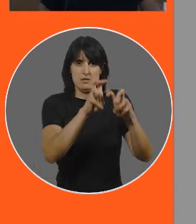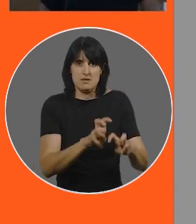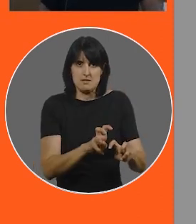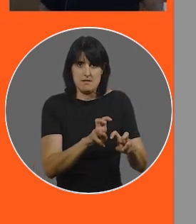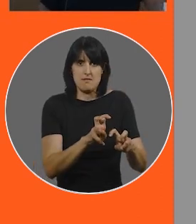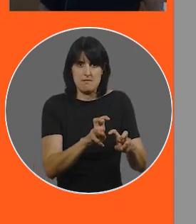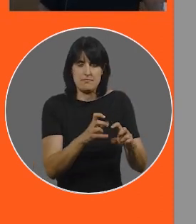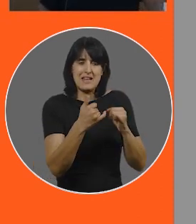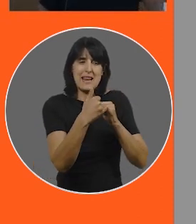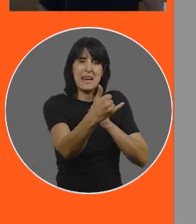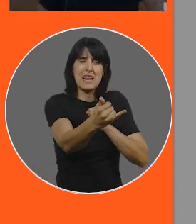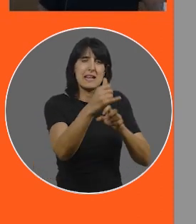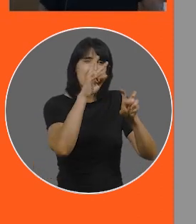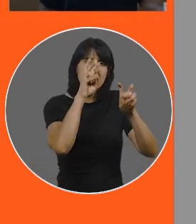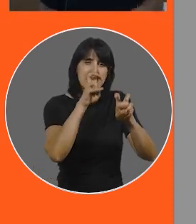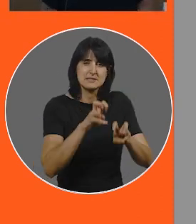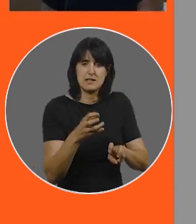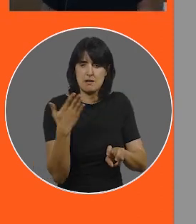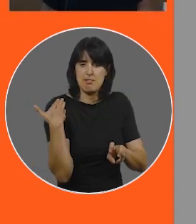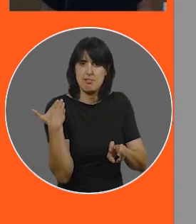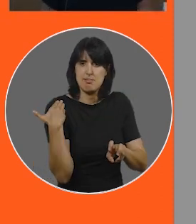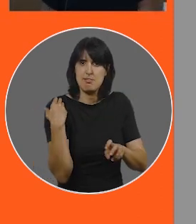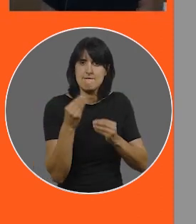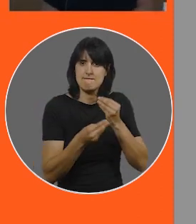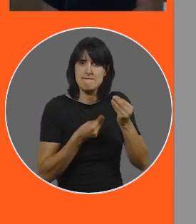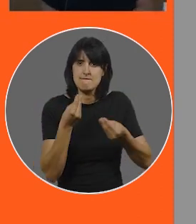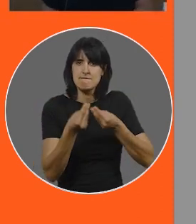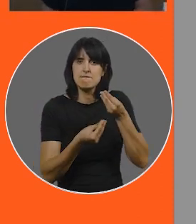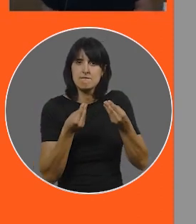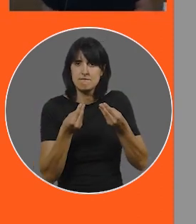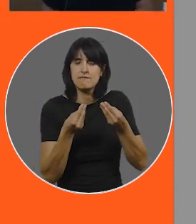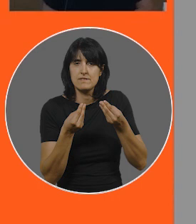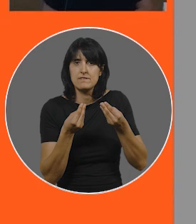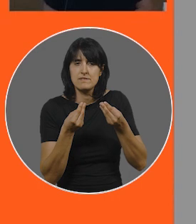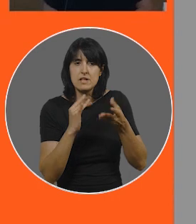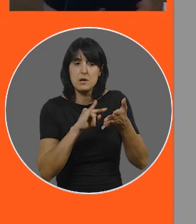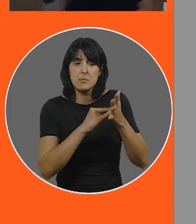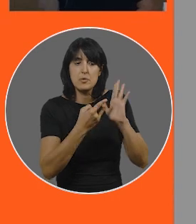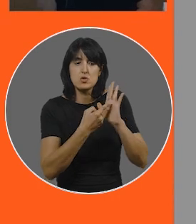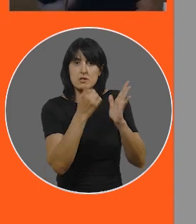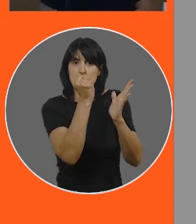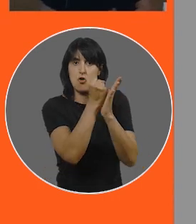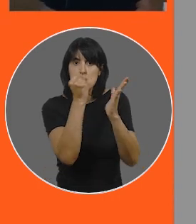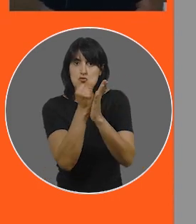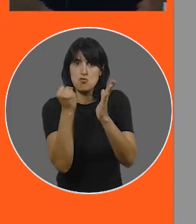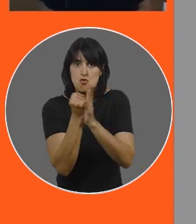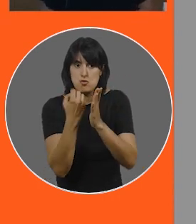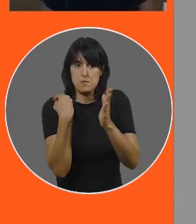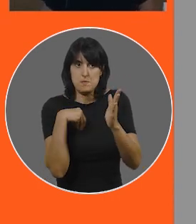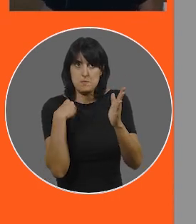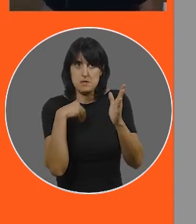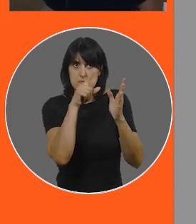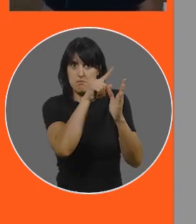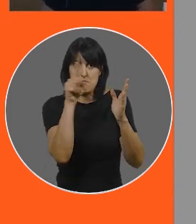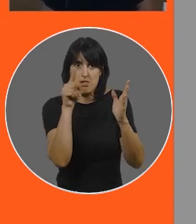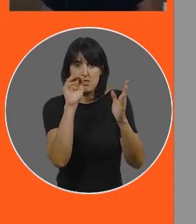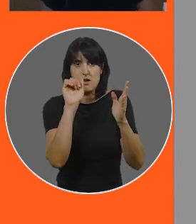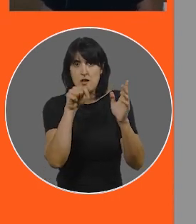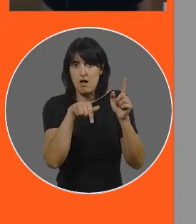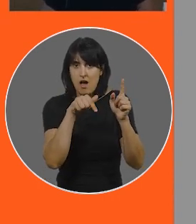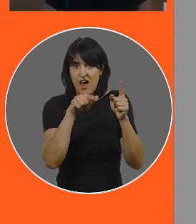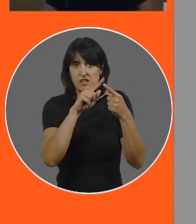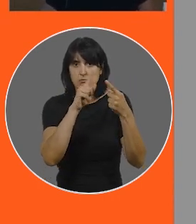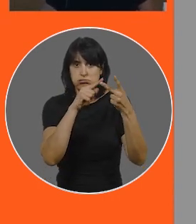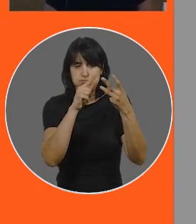amb recerca. Una línia de recerca que hem tingut últimament i que hem vinculat els projectes, els logos dels quals apareixen a la pantalla,